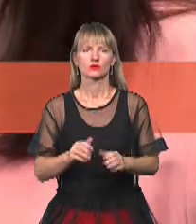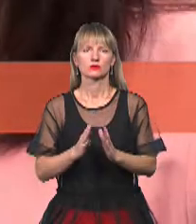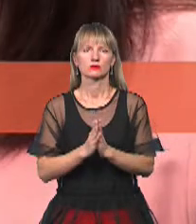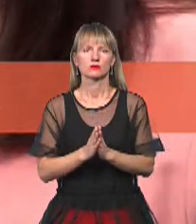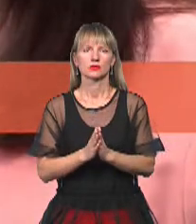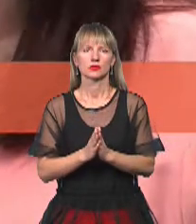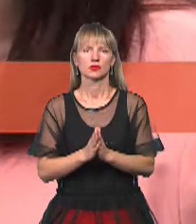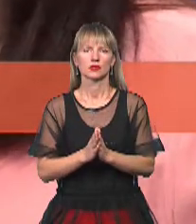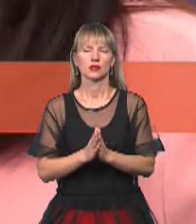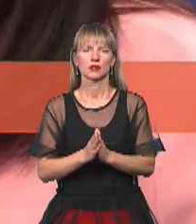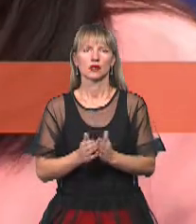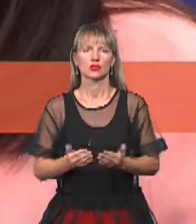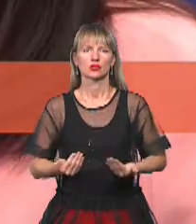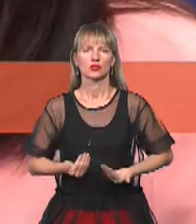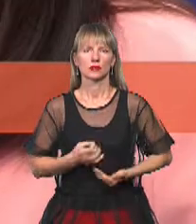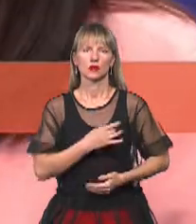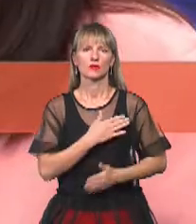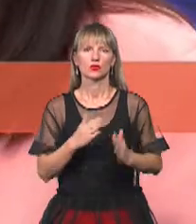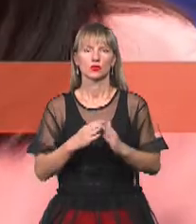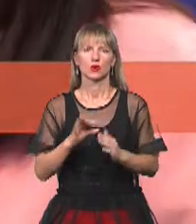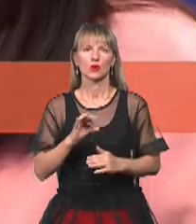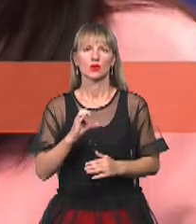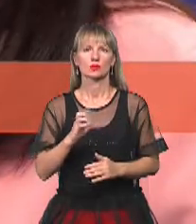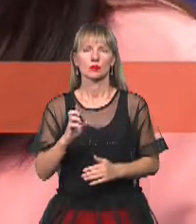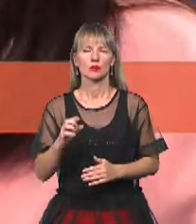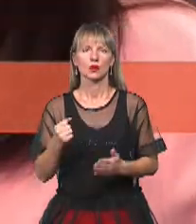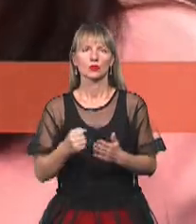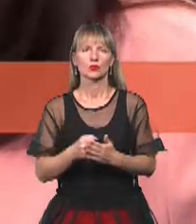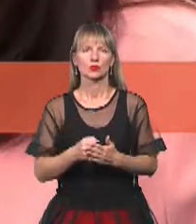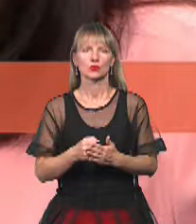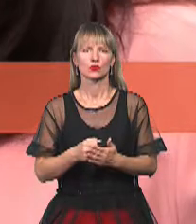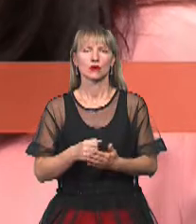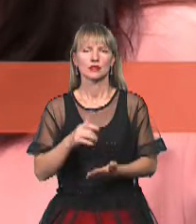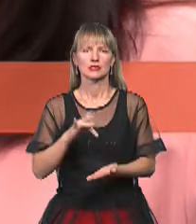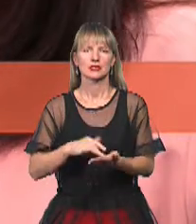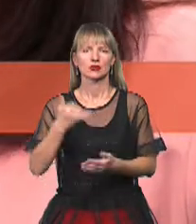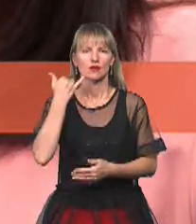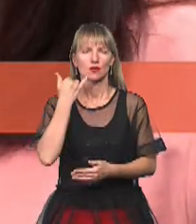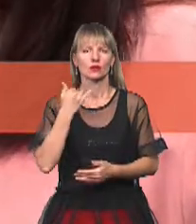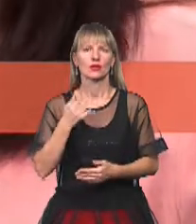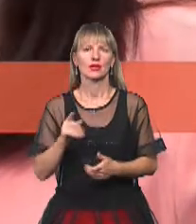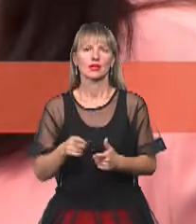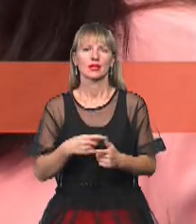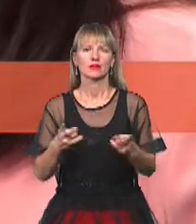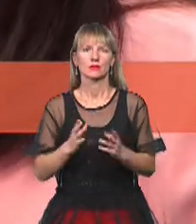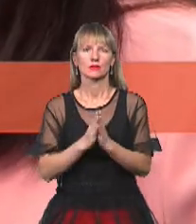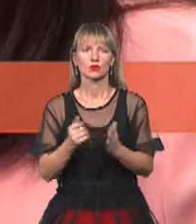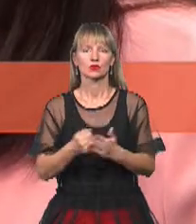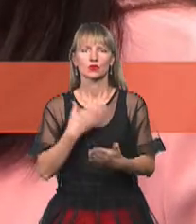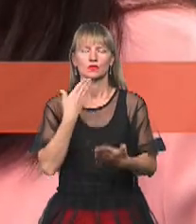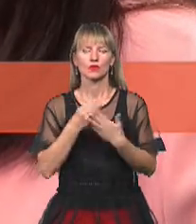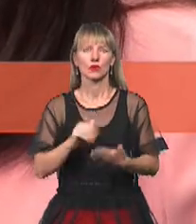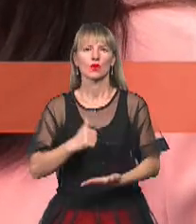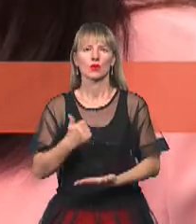проживають у будинках ОСББ, саме до контакт-центру, чи, можливо, потрібно звертатися до своїх голів, яких вони